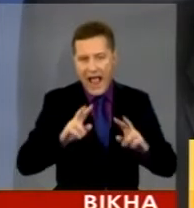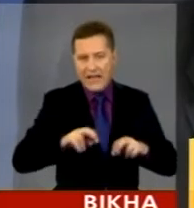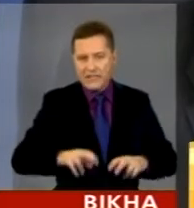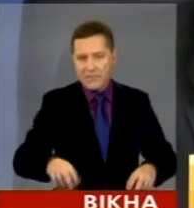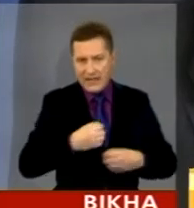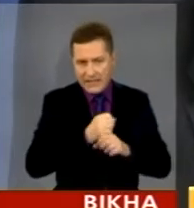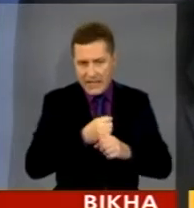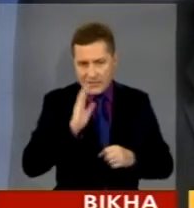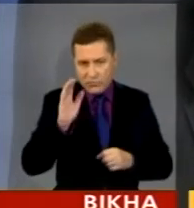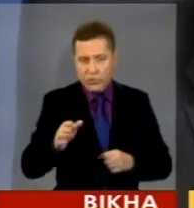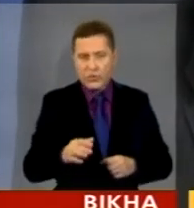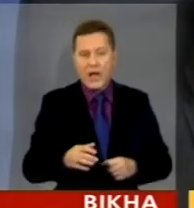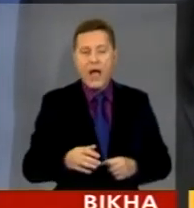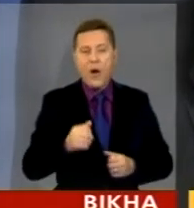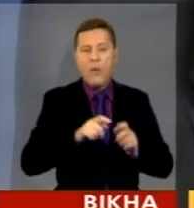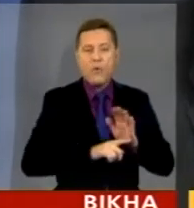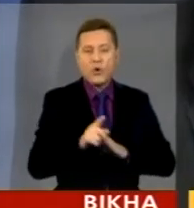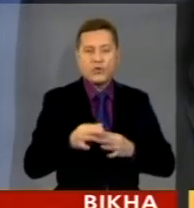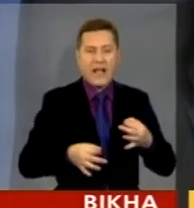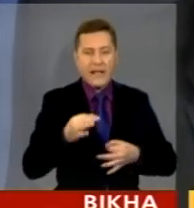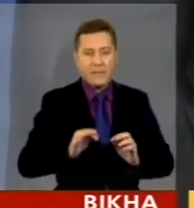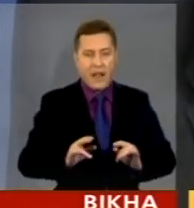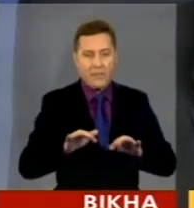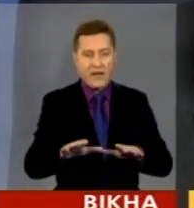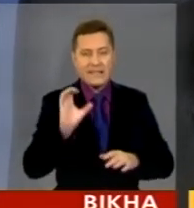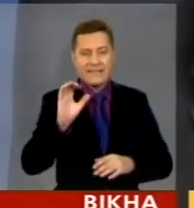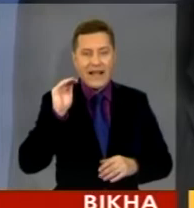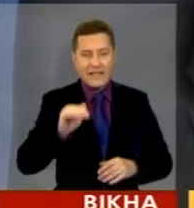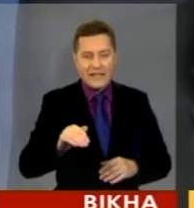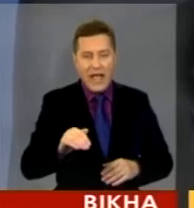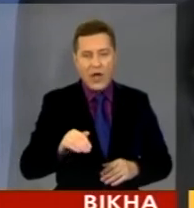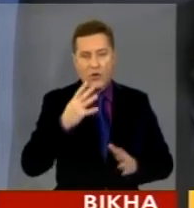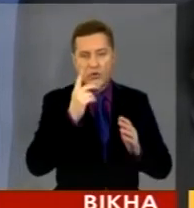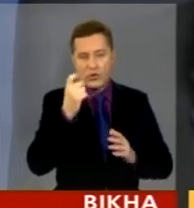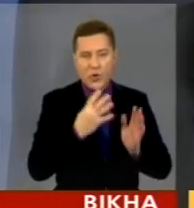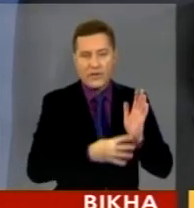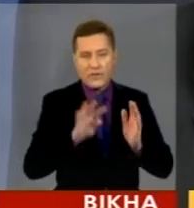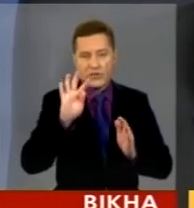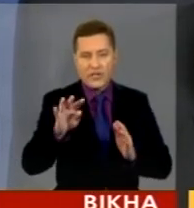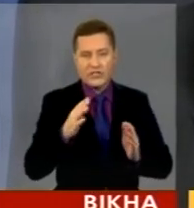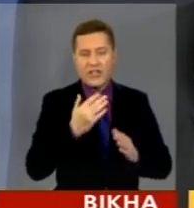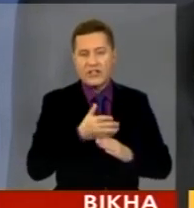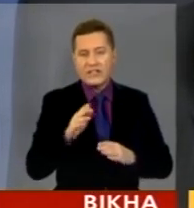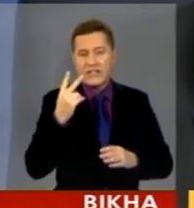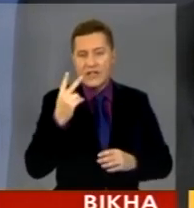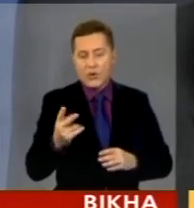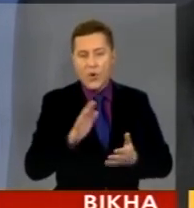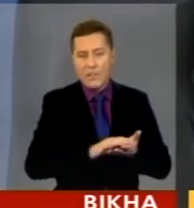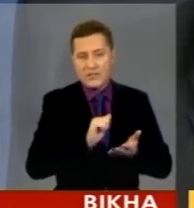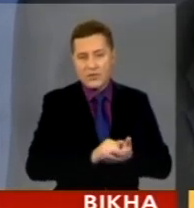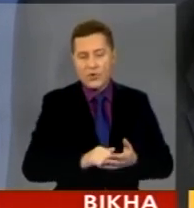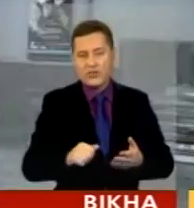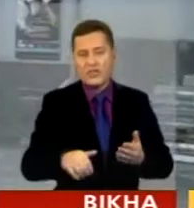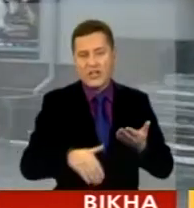багато матеріалів. Порушено зразу ж було кримінальне провадження за статтею 194, частина 2 – це пошкодження майна